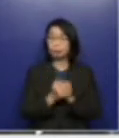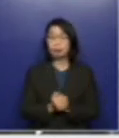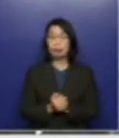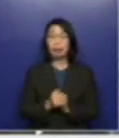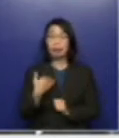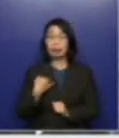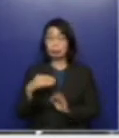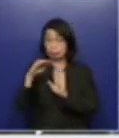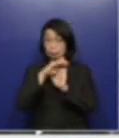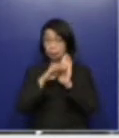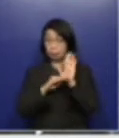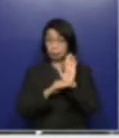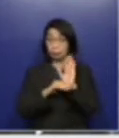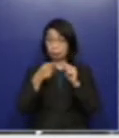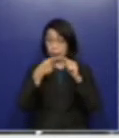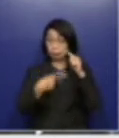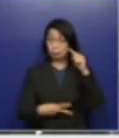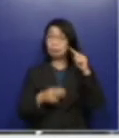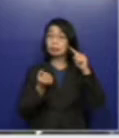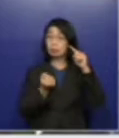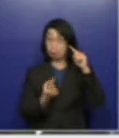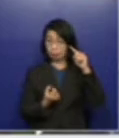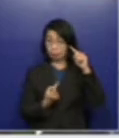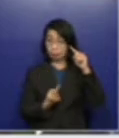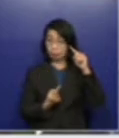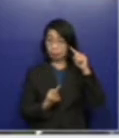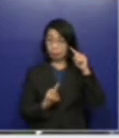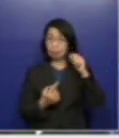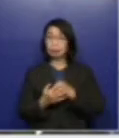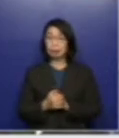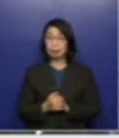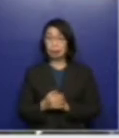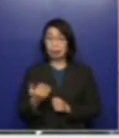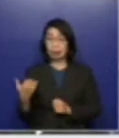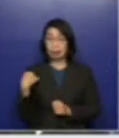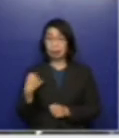ดนี้11ข้อแล้วก็มีการออกคำสั่งของสบค.ที่